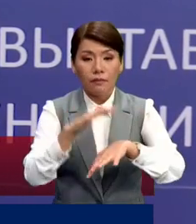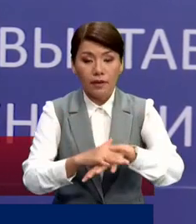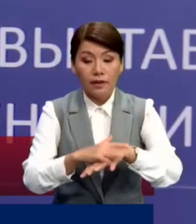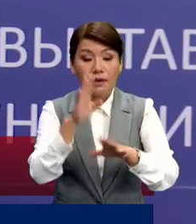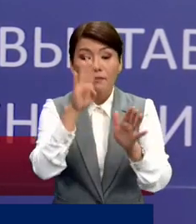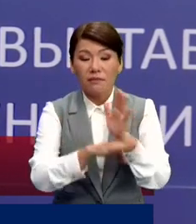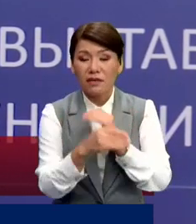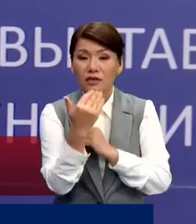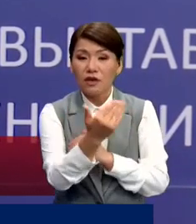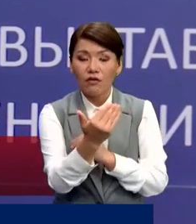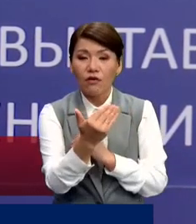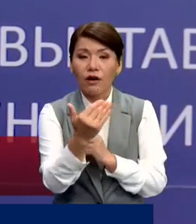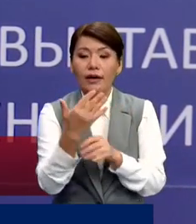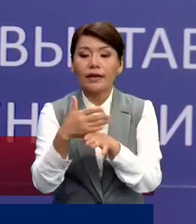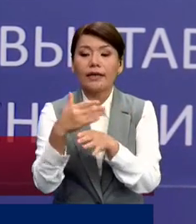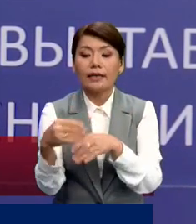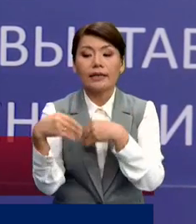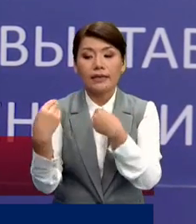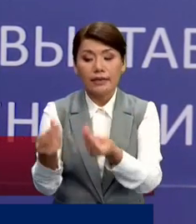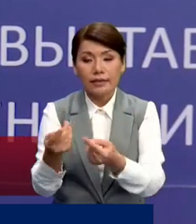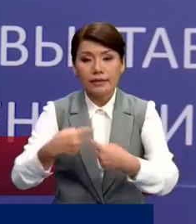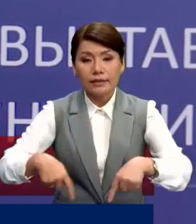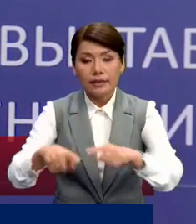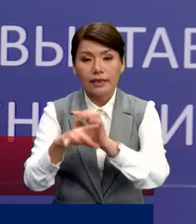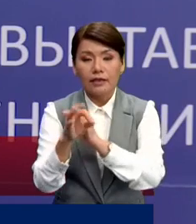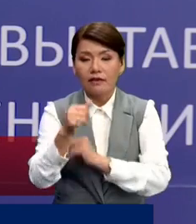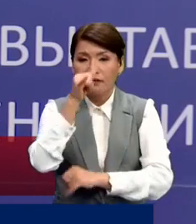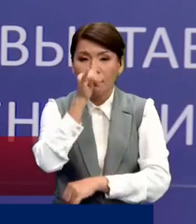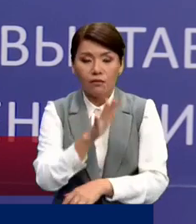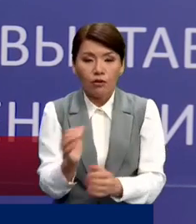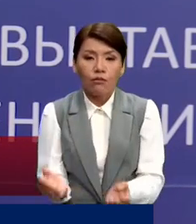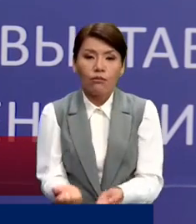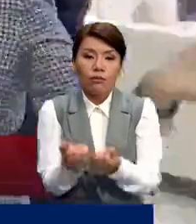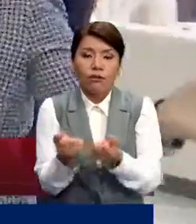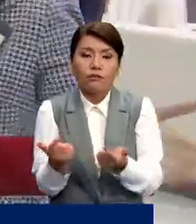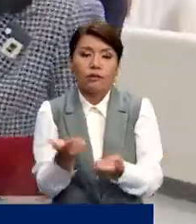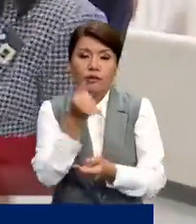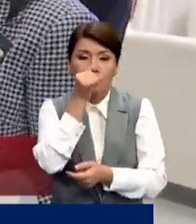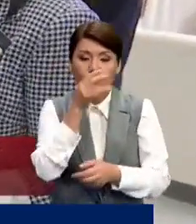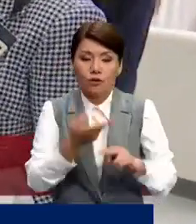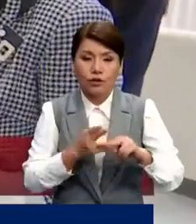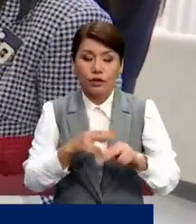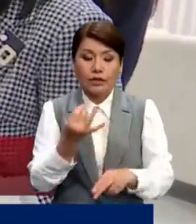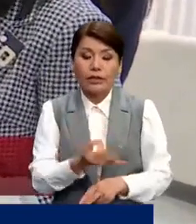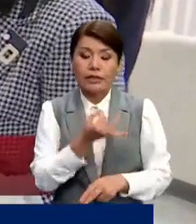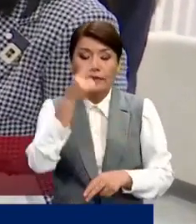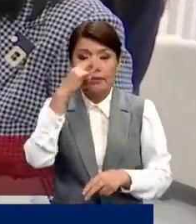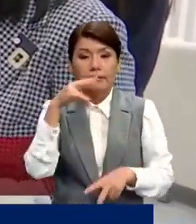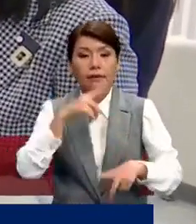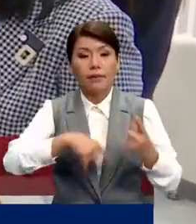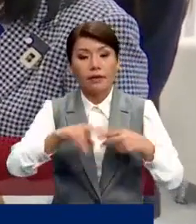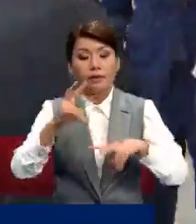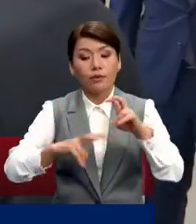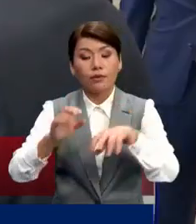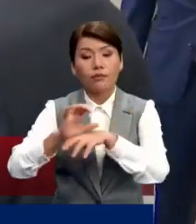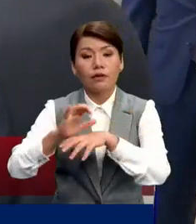банки второго уровня, потому что без банка второго уровня, который бы кредитовал реальный сектор экономики, конечно, невозможно поднять обрабатывающую промышленность.